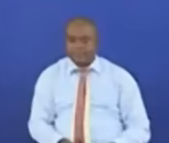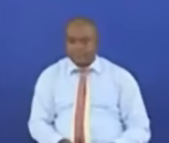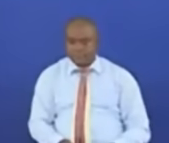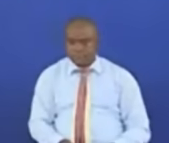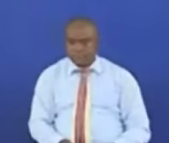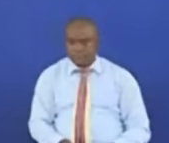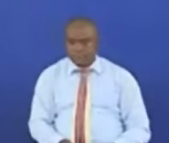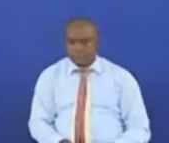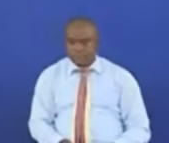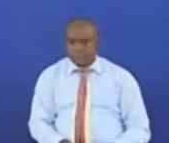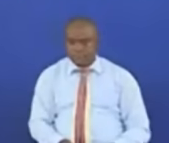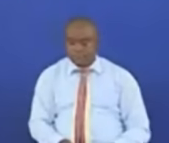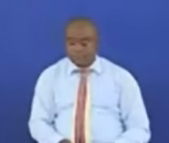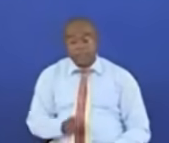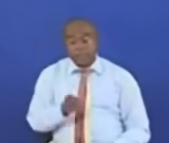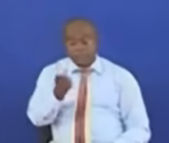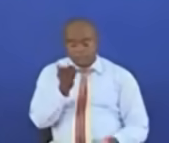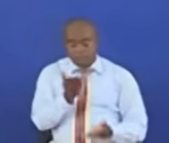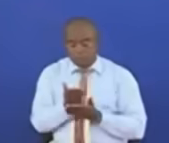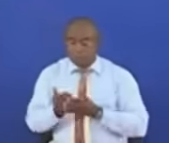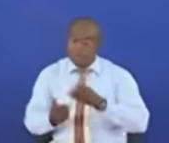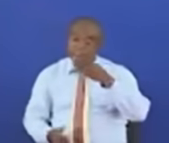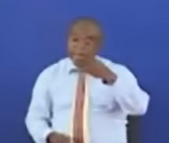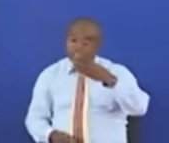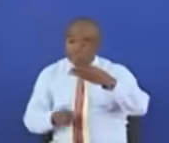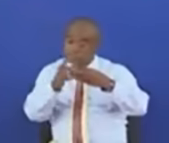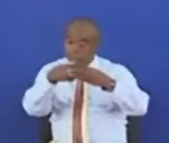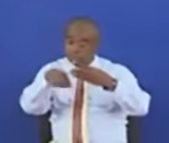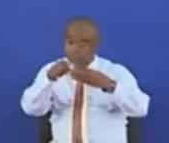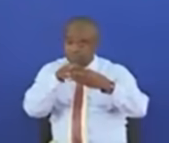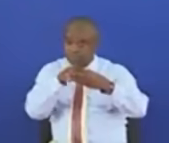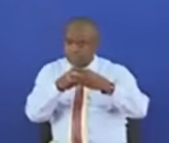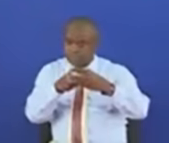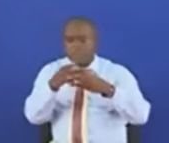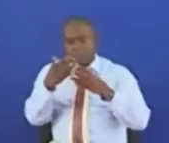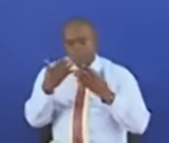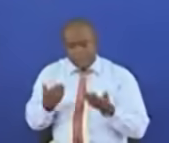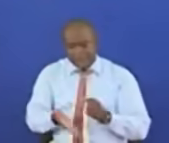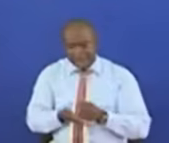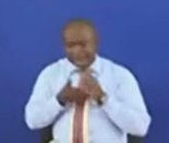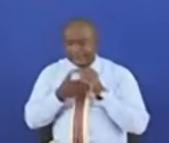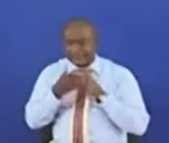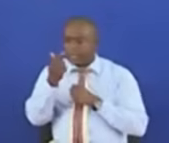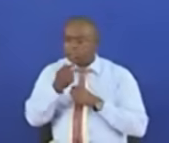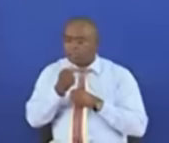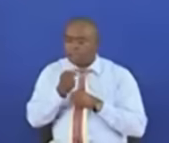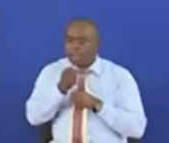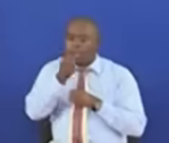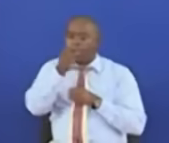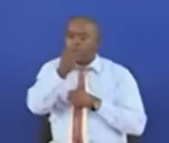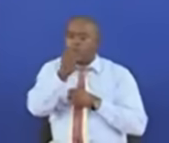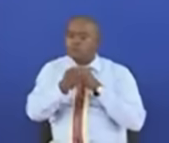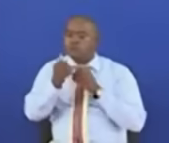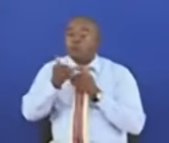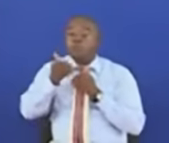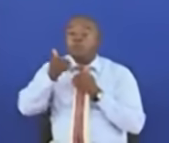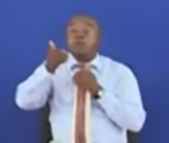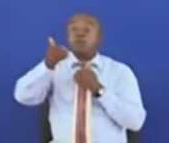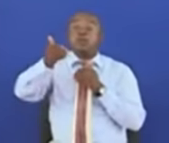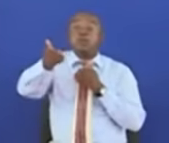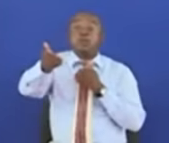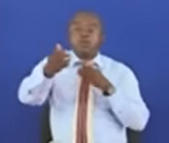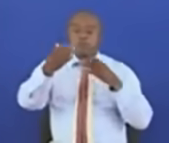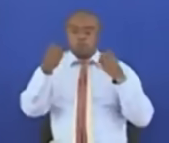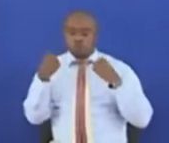Miswada hii kwa maoni yangu ni miswada ambayo inaifanya nchi yetu ipige hatua nyingine mbele zaidi katika kuimarisha